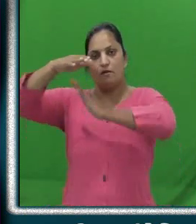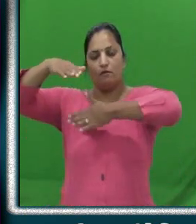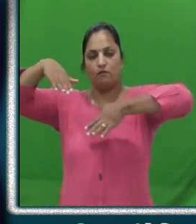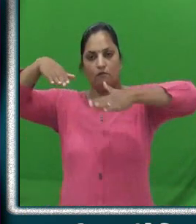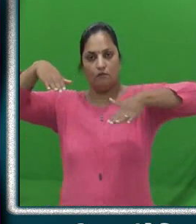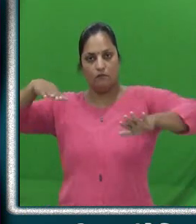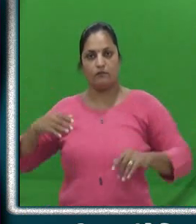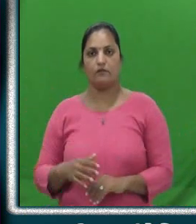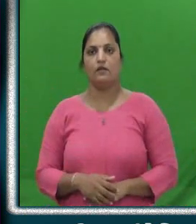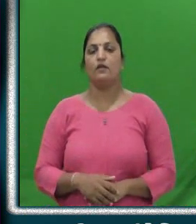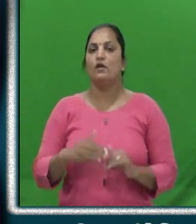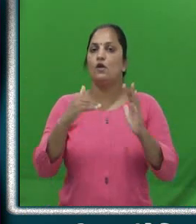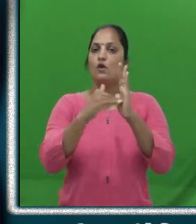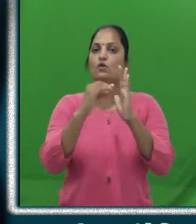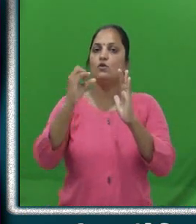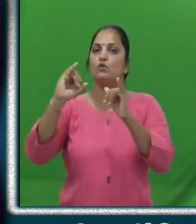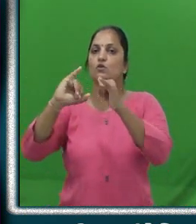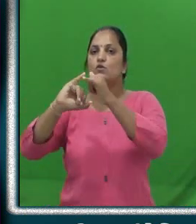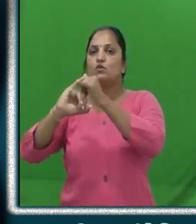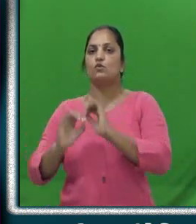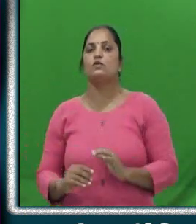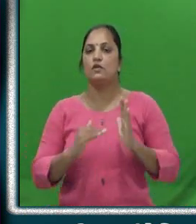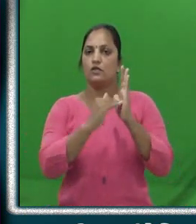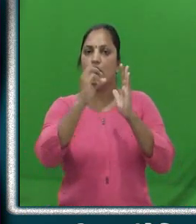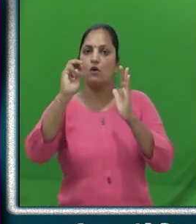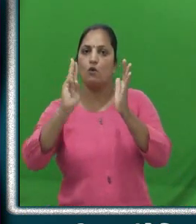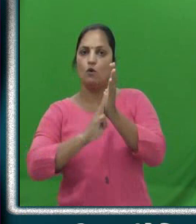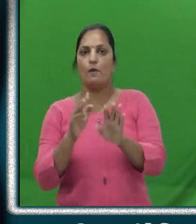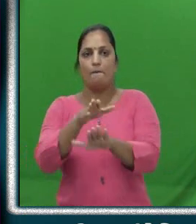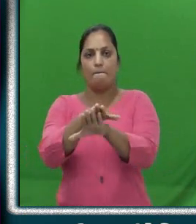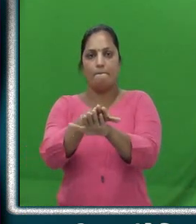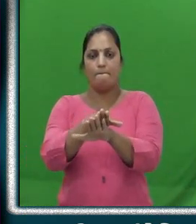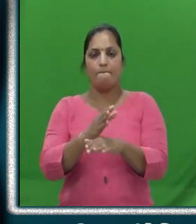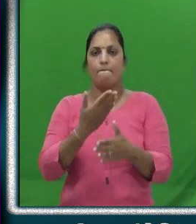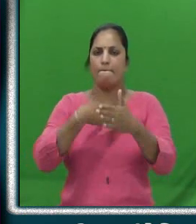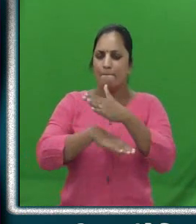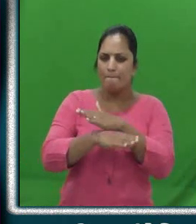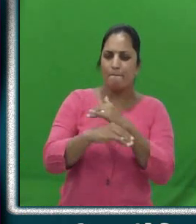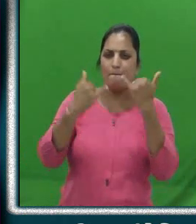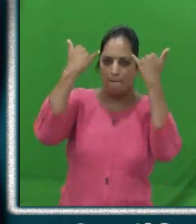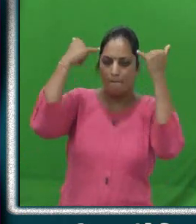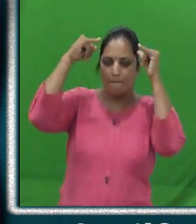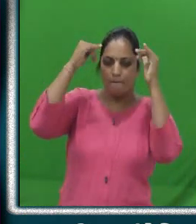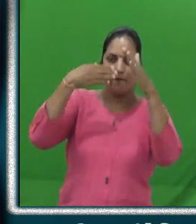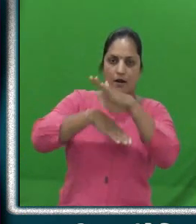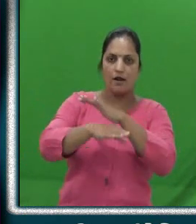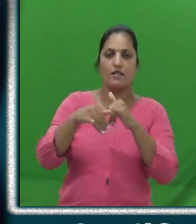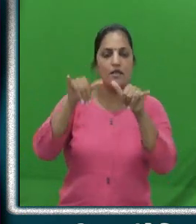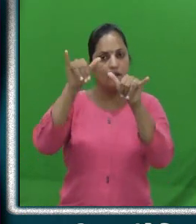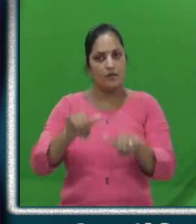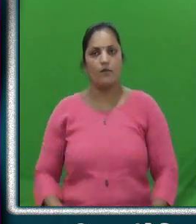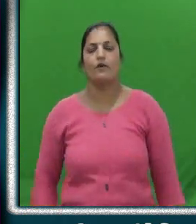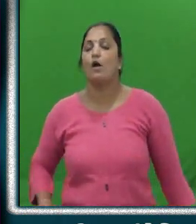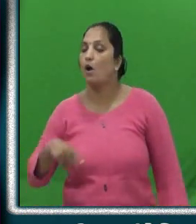બીચીસ એટલે દરિયા કિનારા, એન્ડ ઝૂઝ ઝૂઝ એટલે પ્રાણી સંગ્રહાલયો,